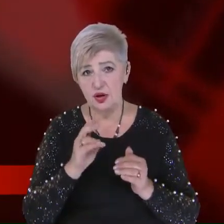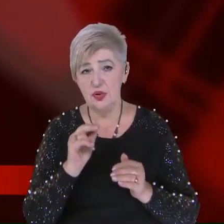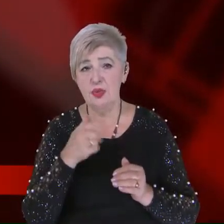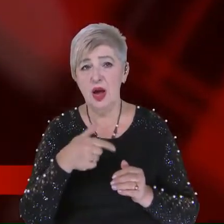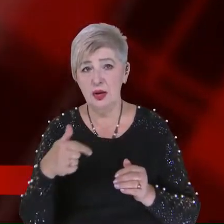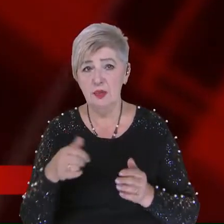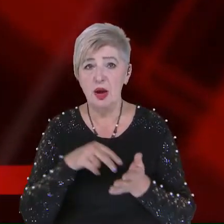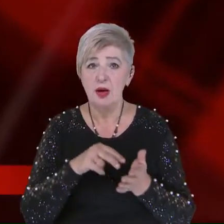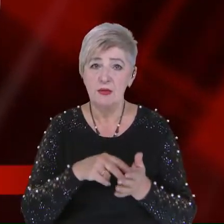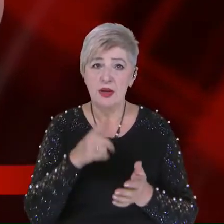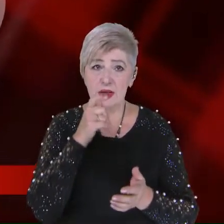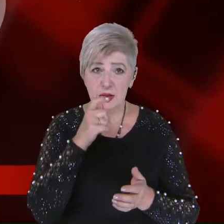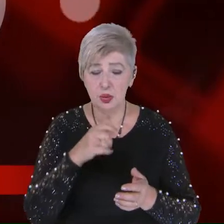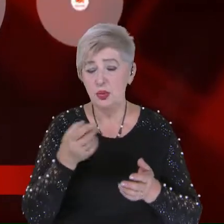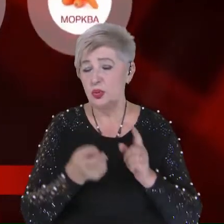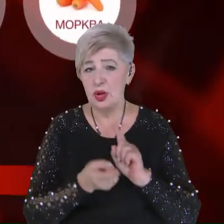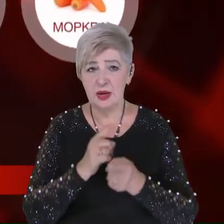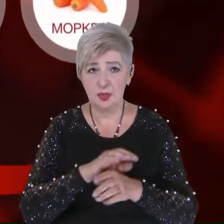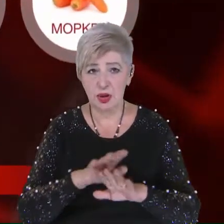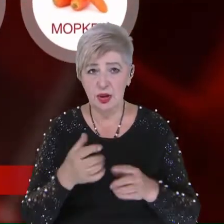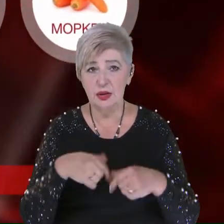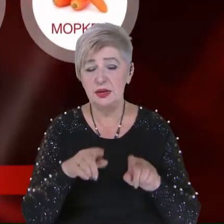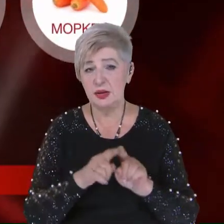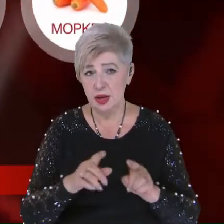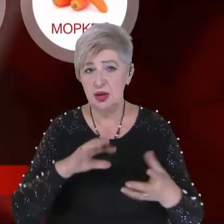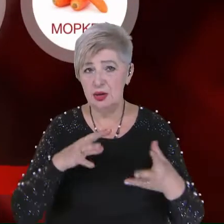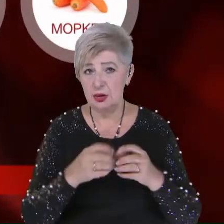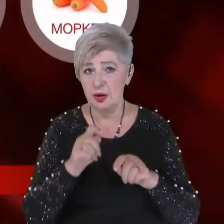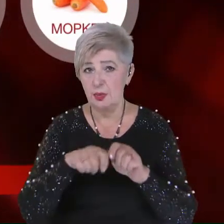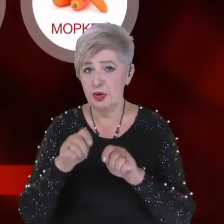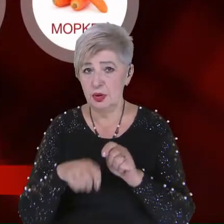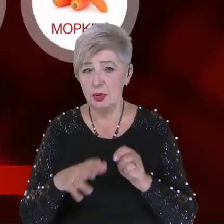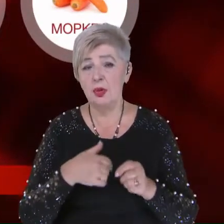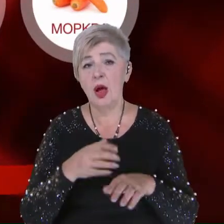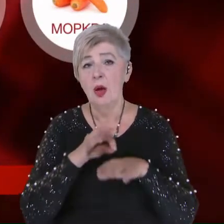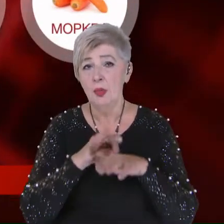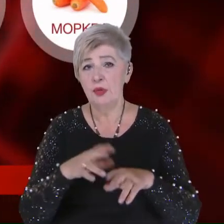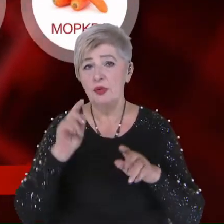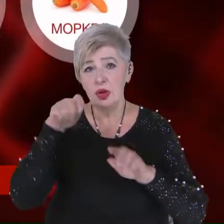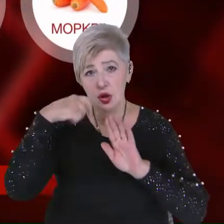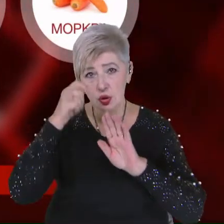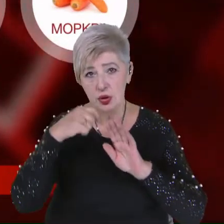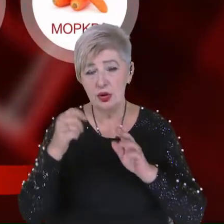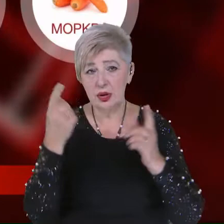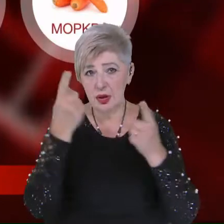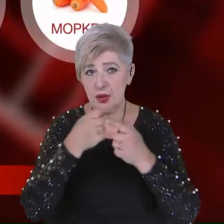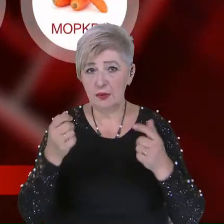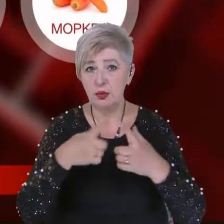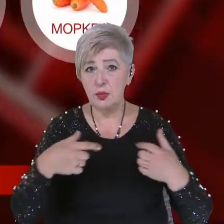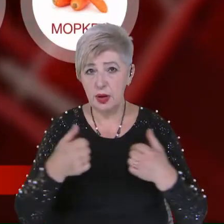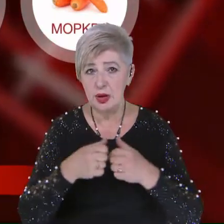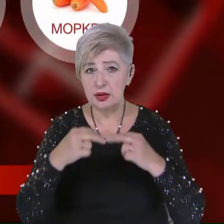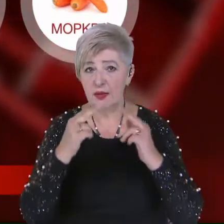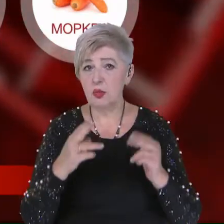цукру не змінилася. Такі результати моніторингу міських супермаркетів. Їх провели журналісти інформагентства «Мосдніпр».